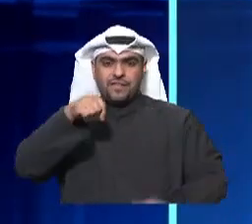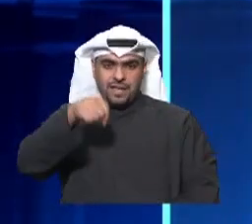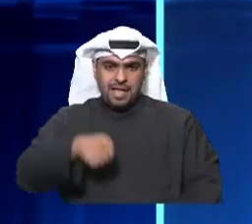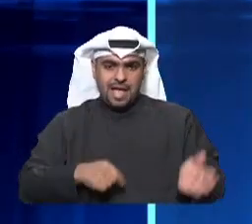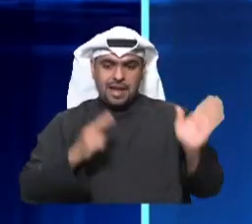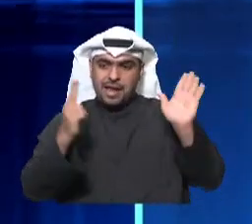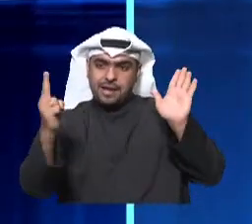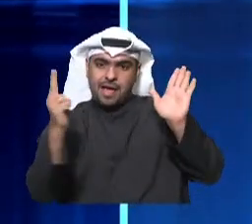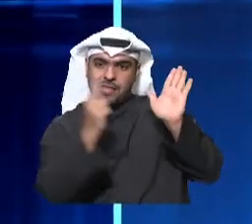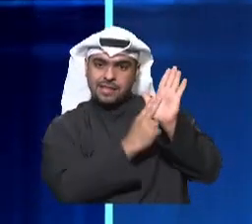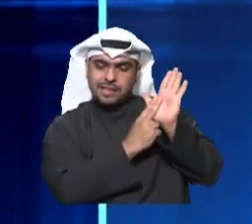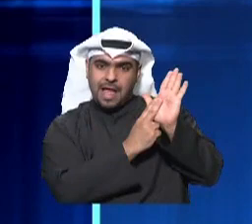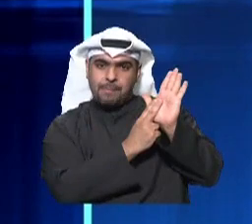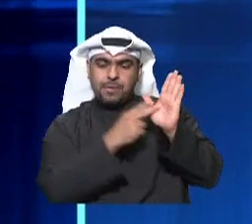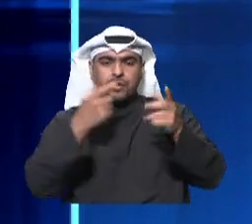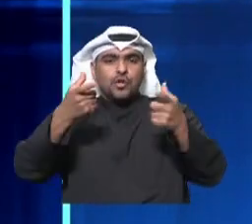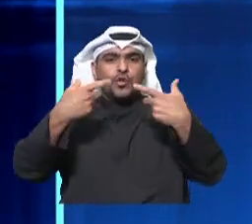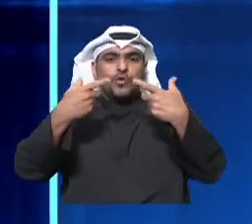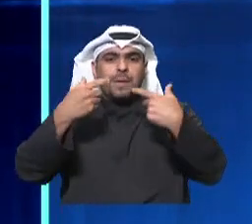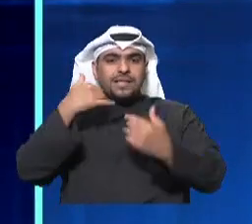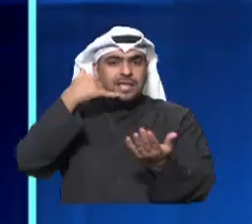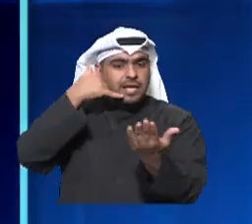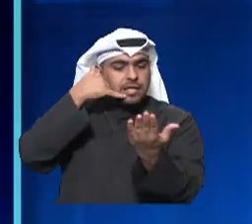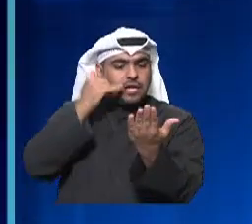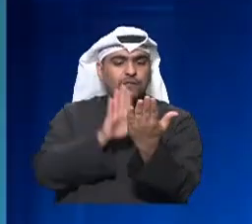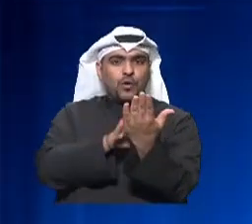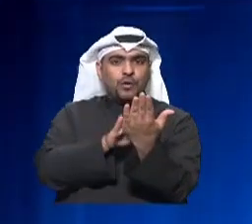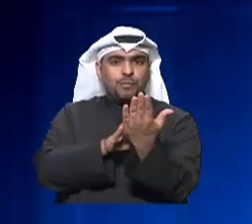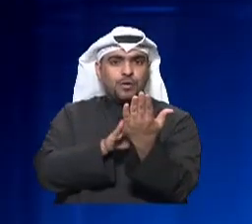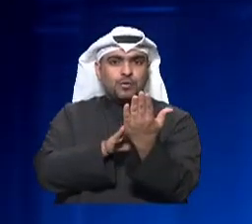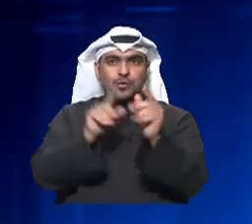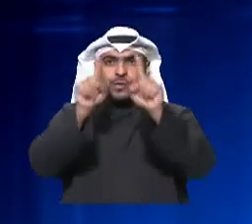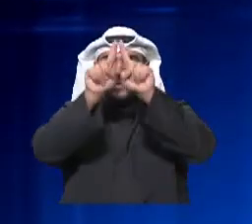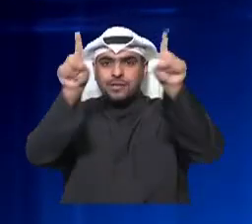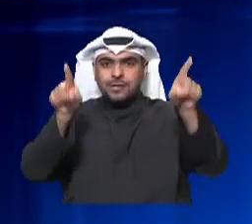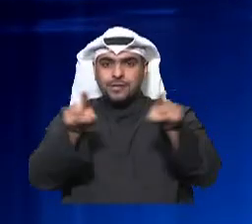المعاملات بطريقة سريعة وسهلة بالتعاون مع وزارة المالية.